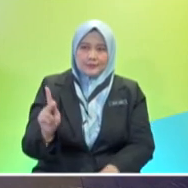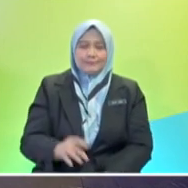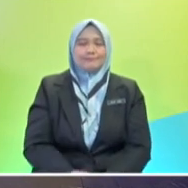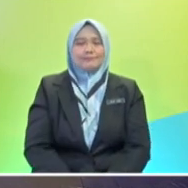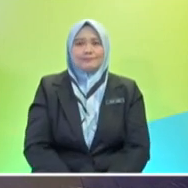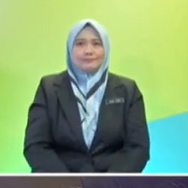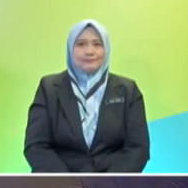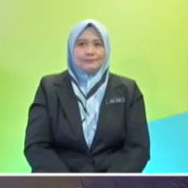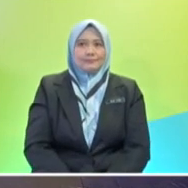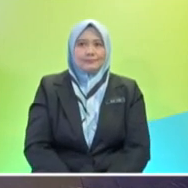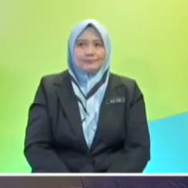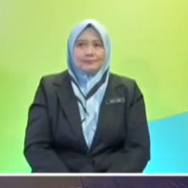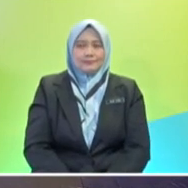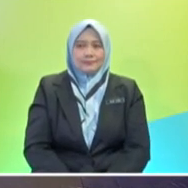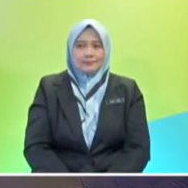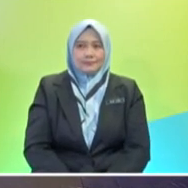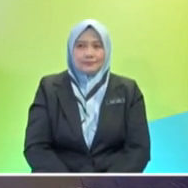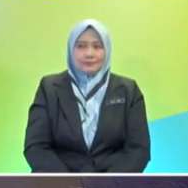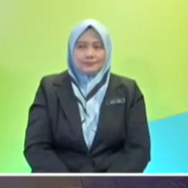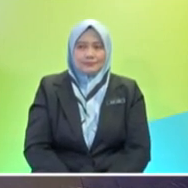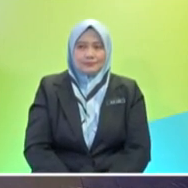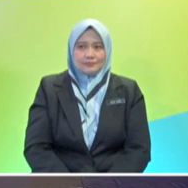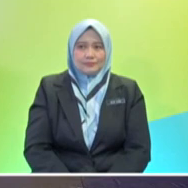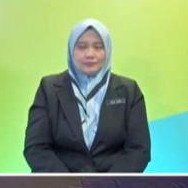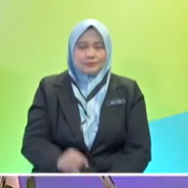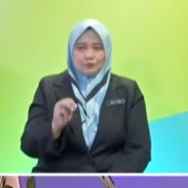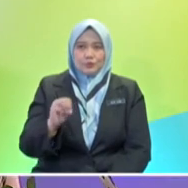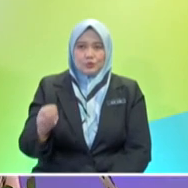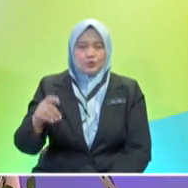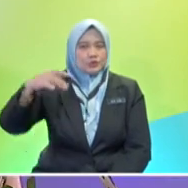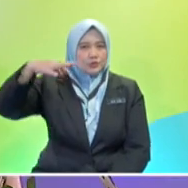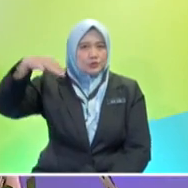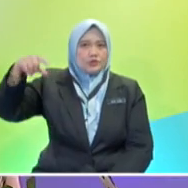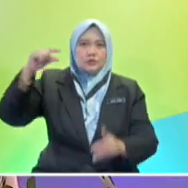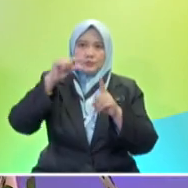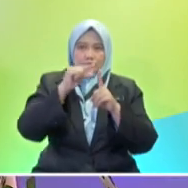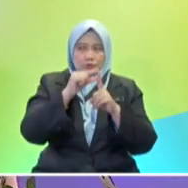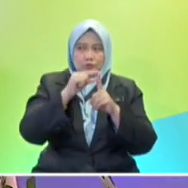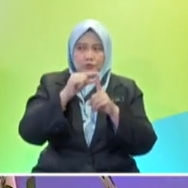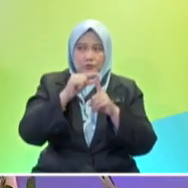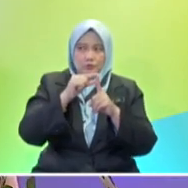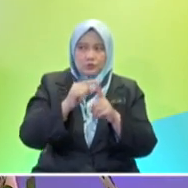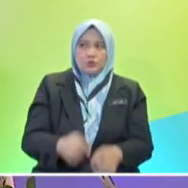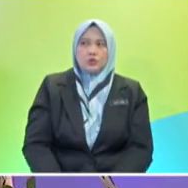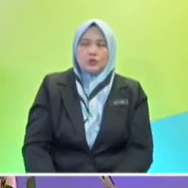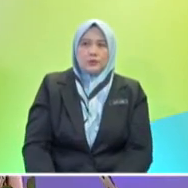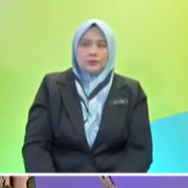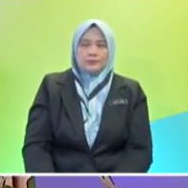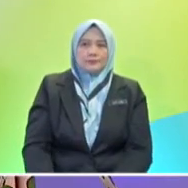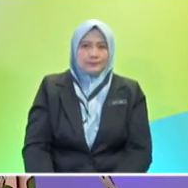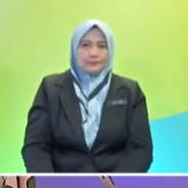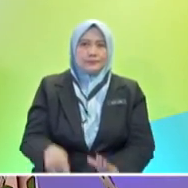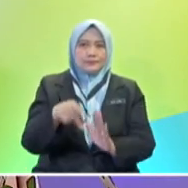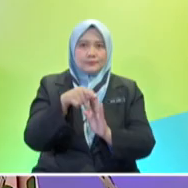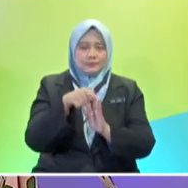Baiklah, cikgu minta murid-murid eja perkataan penunuh.